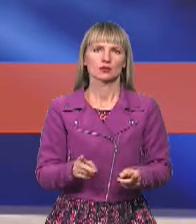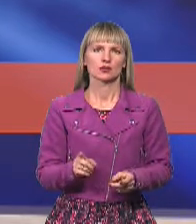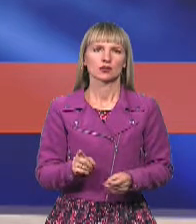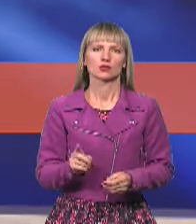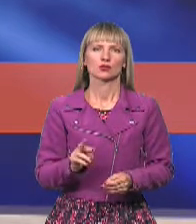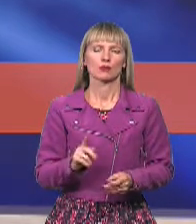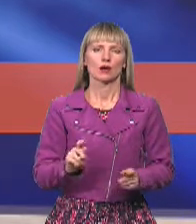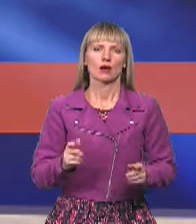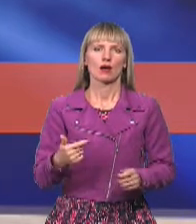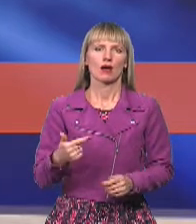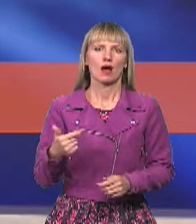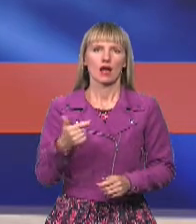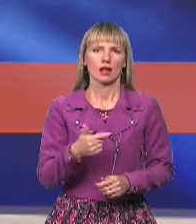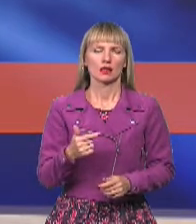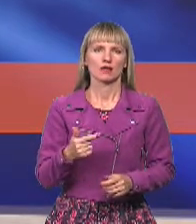гарантировать потребителю